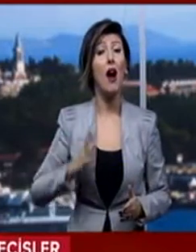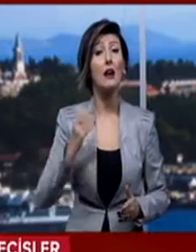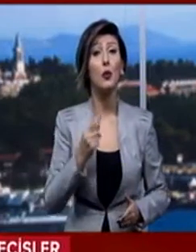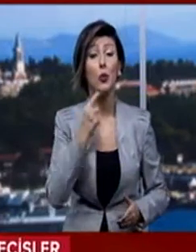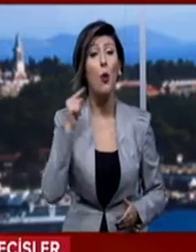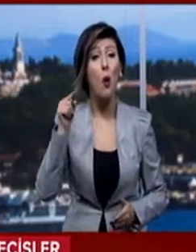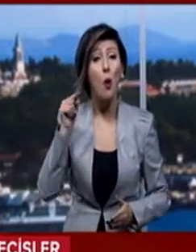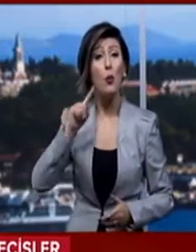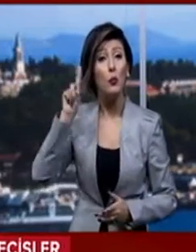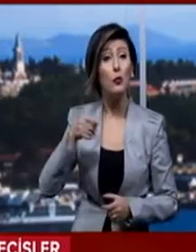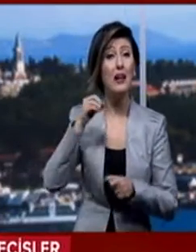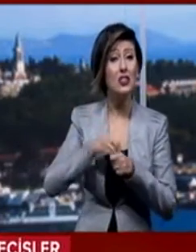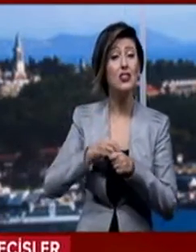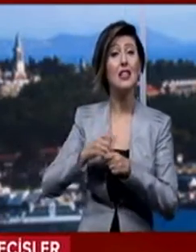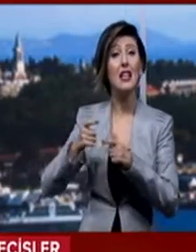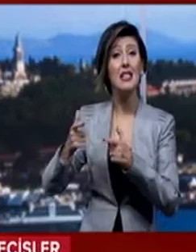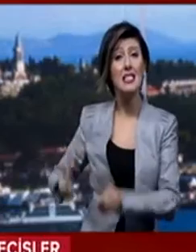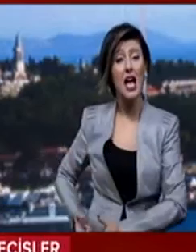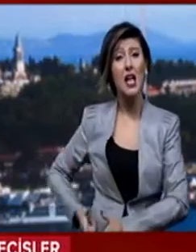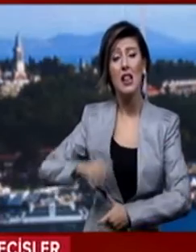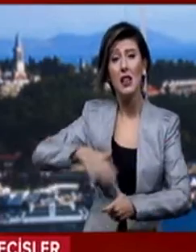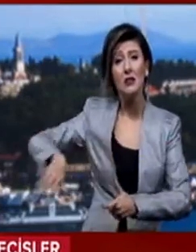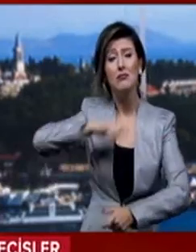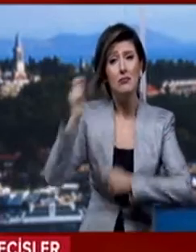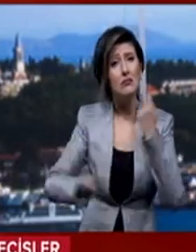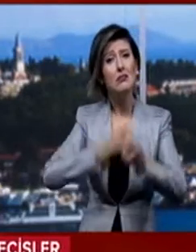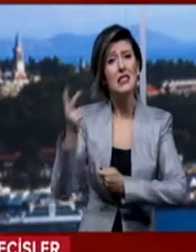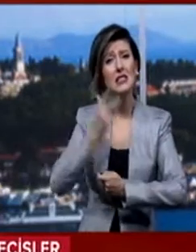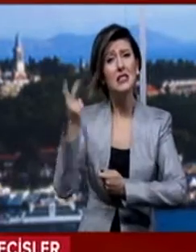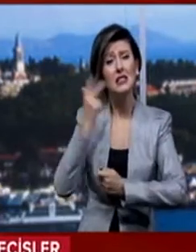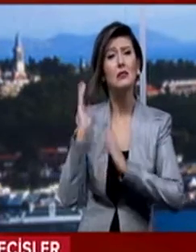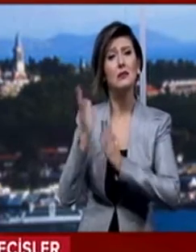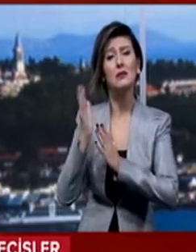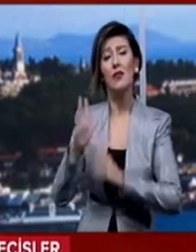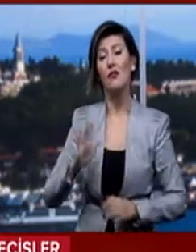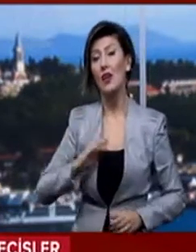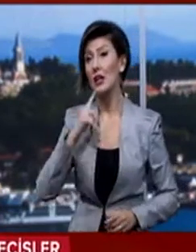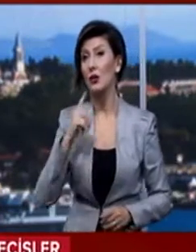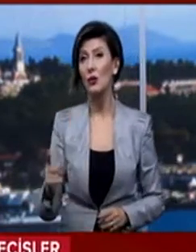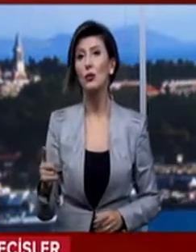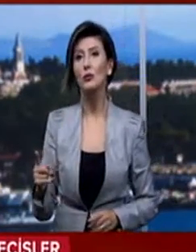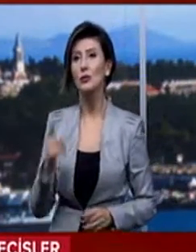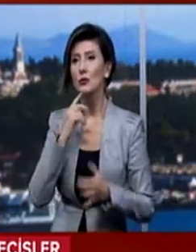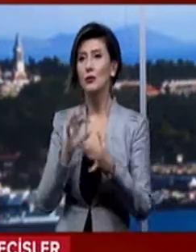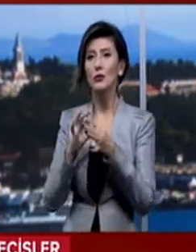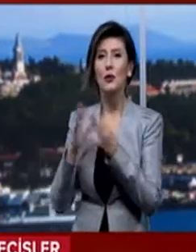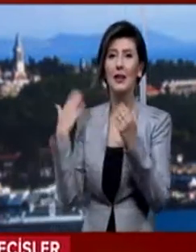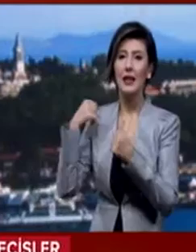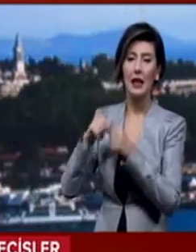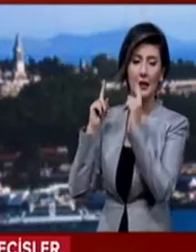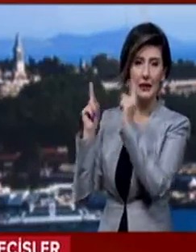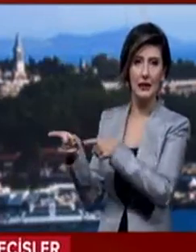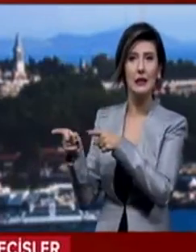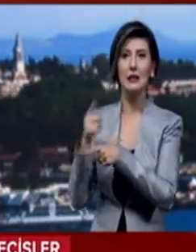ve onlara ulaşmak için sahil güvenlik ekipleri de tüm hızıyla çalışmalarını sürüyor diyelim. Sözü tekrar sakalım